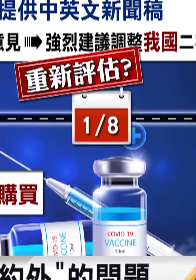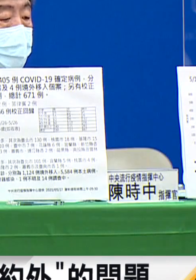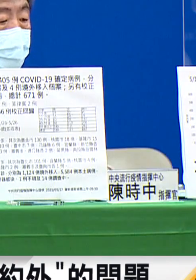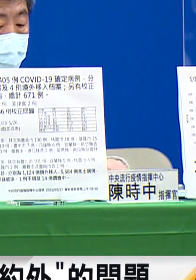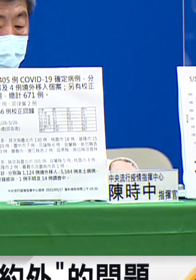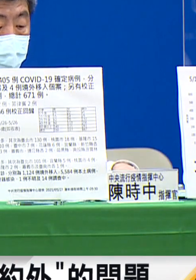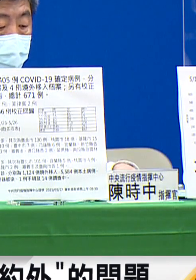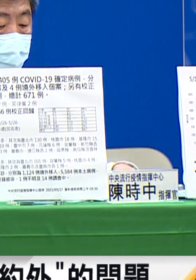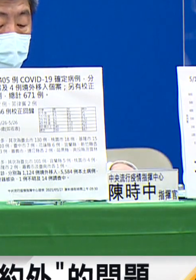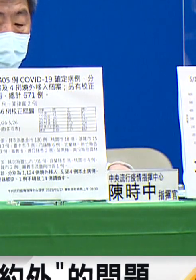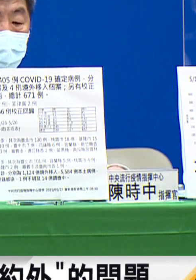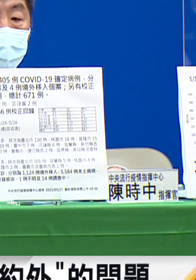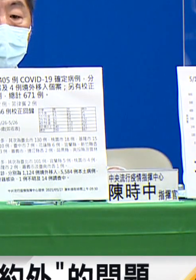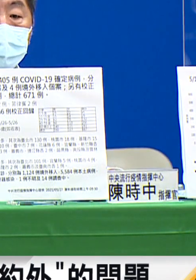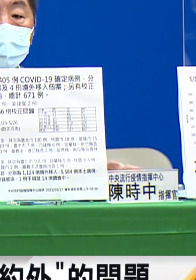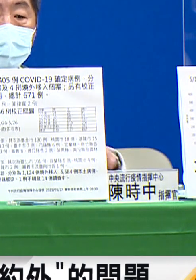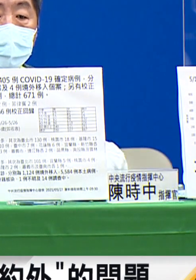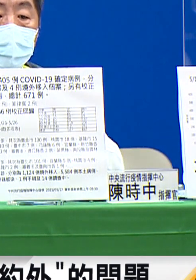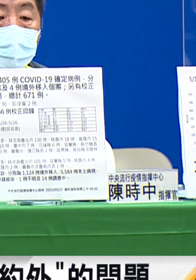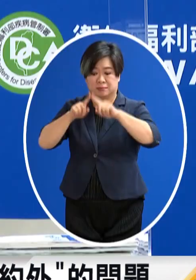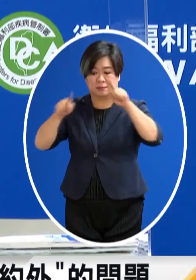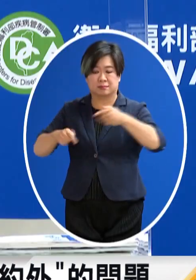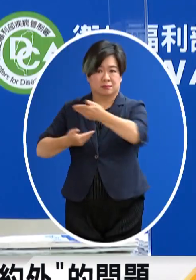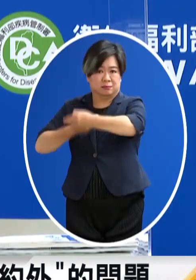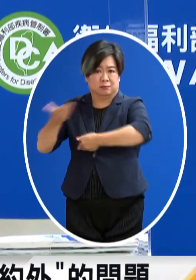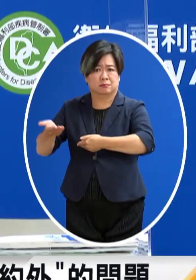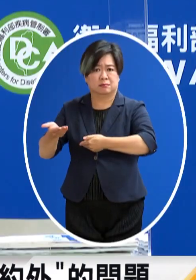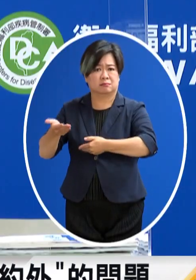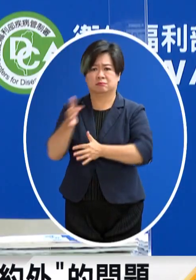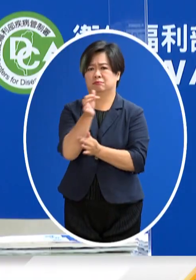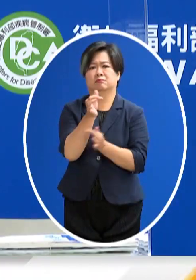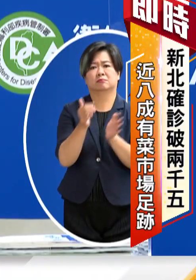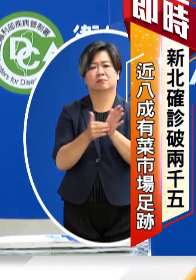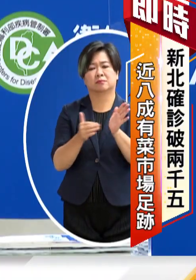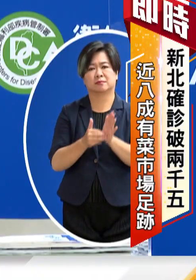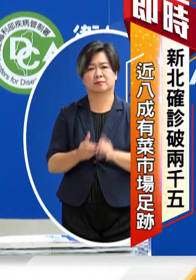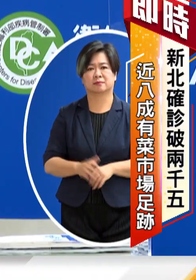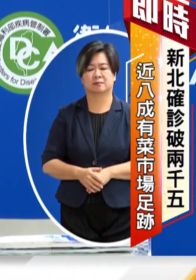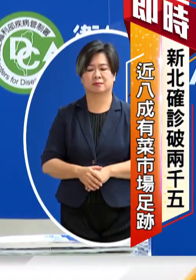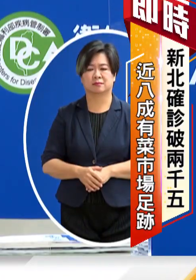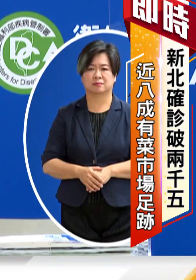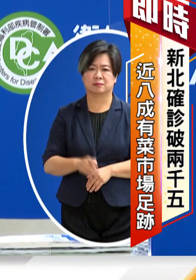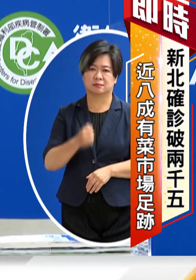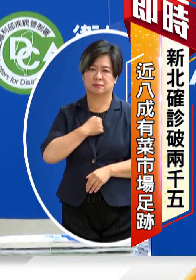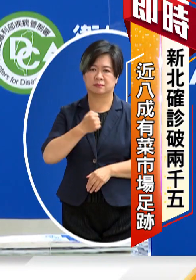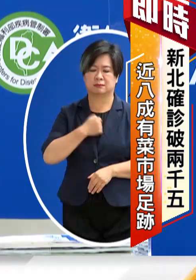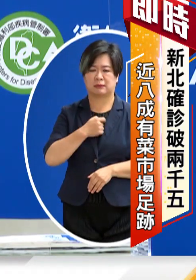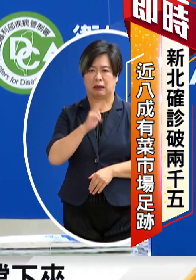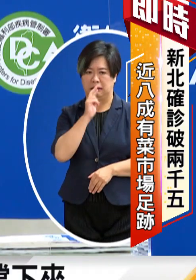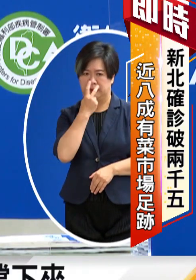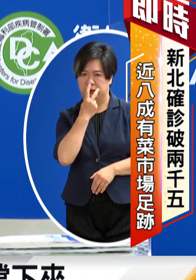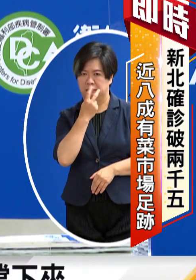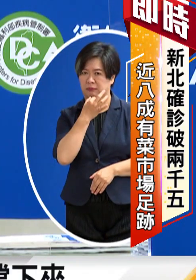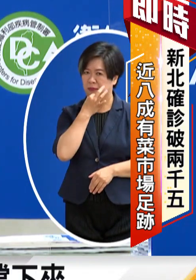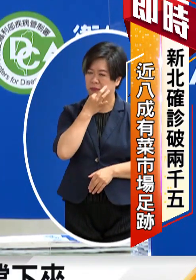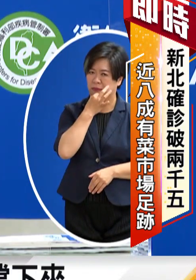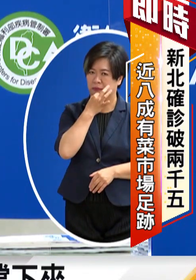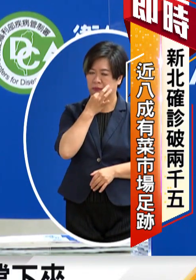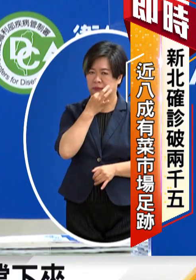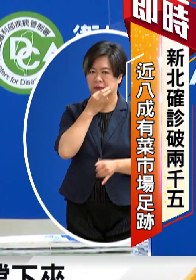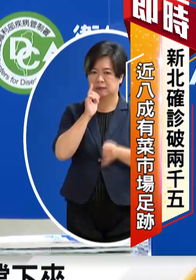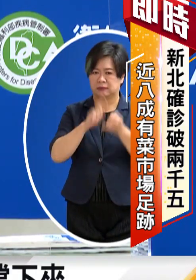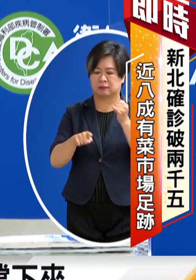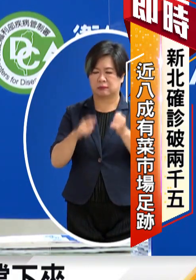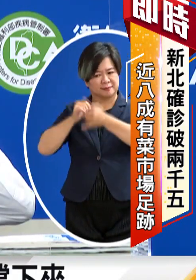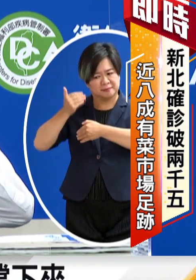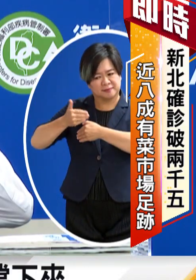程，煮熟的鸭子就这样飞了。 好，所以在这里面知道说这个变数是很大，我们在最后一刻就硬生生的这样